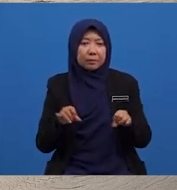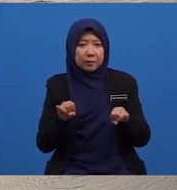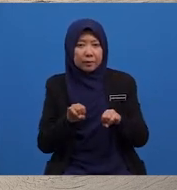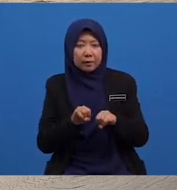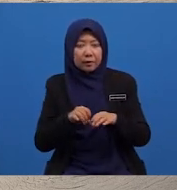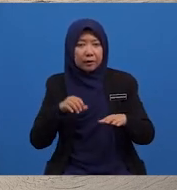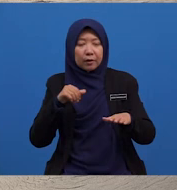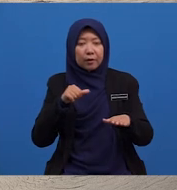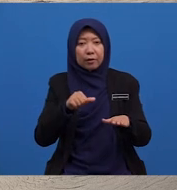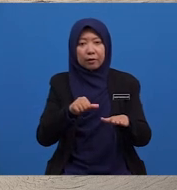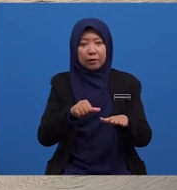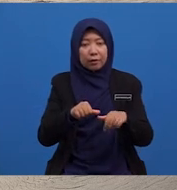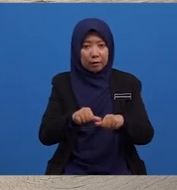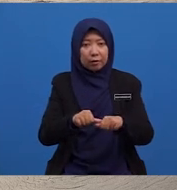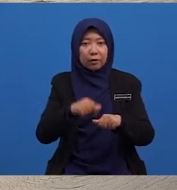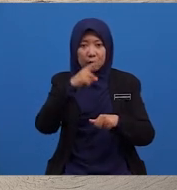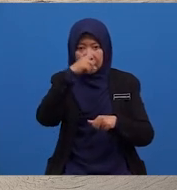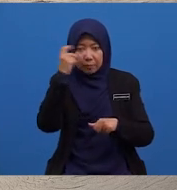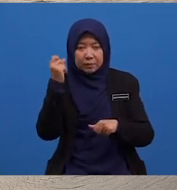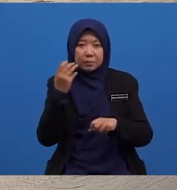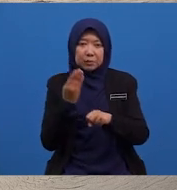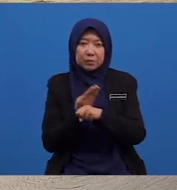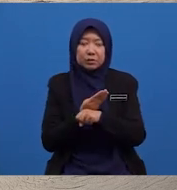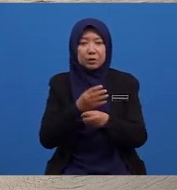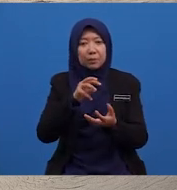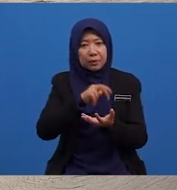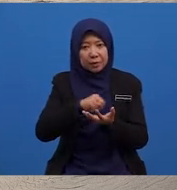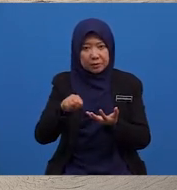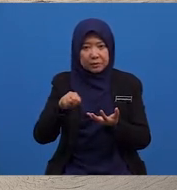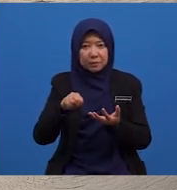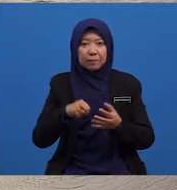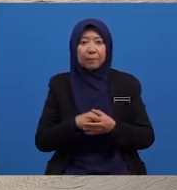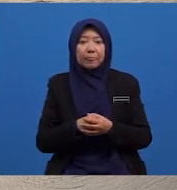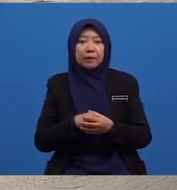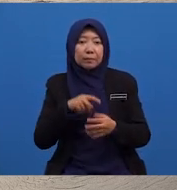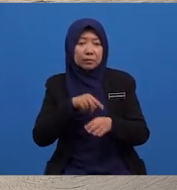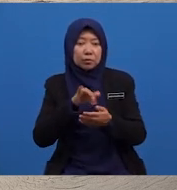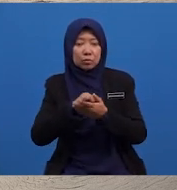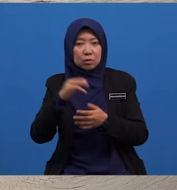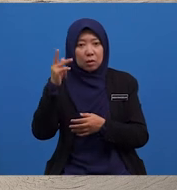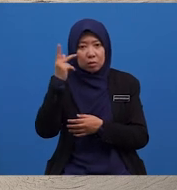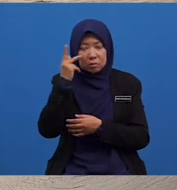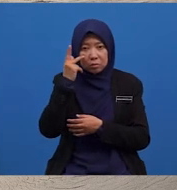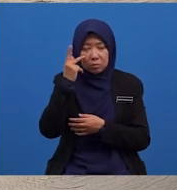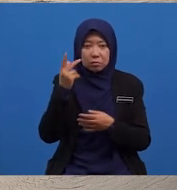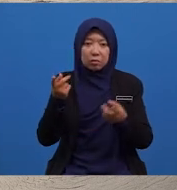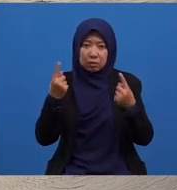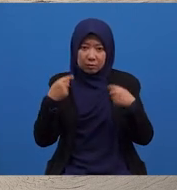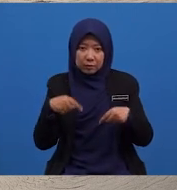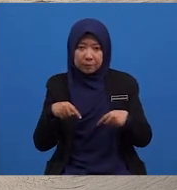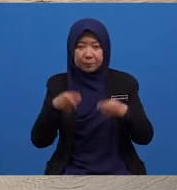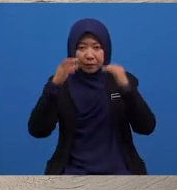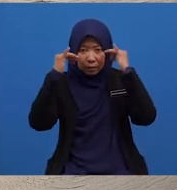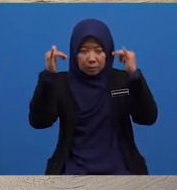habis besi binasa. Pada ketika itu, sang kancil pun muncul. Sang kerbau berkata